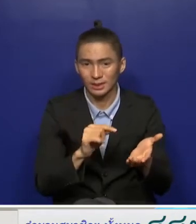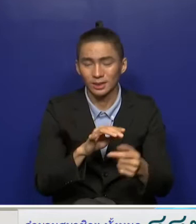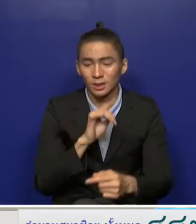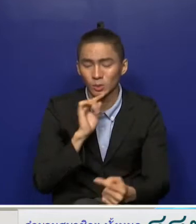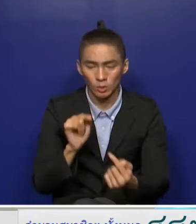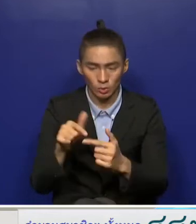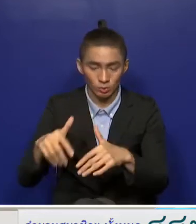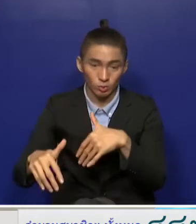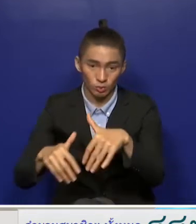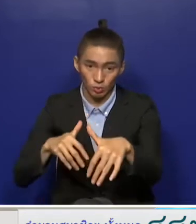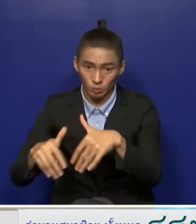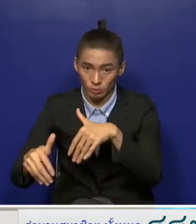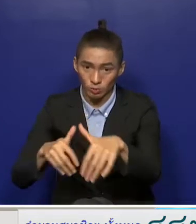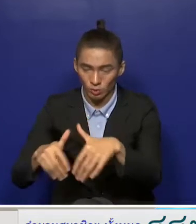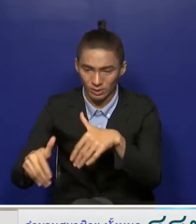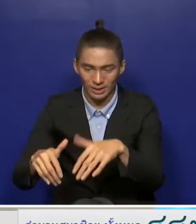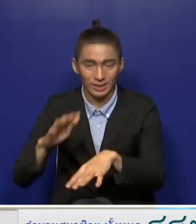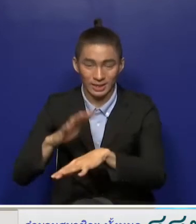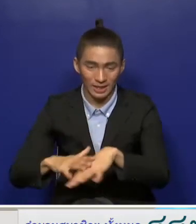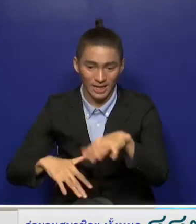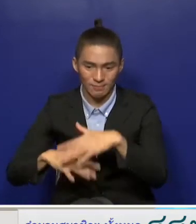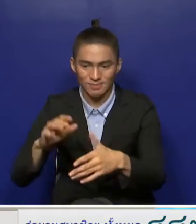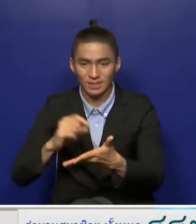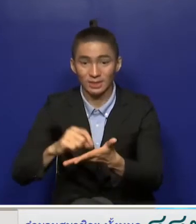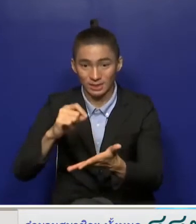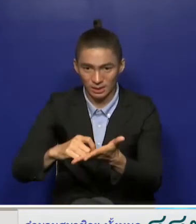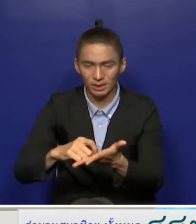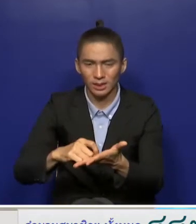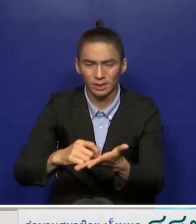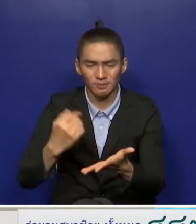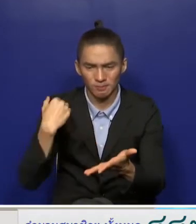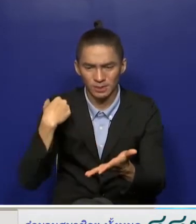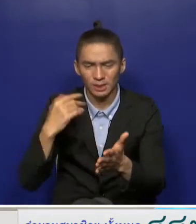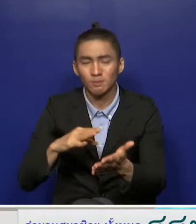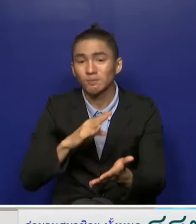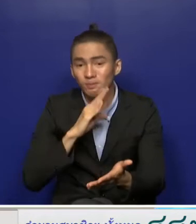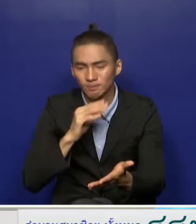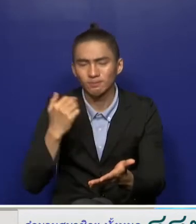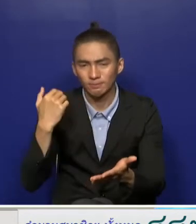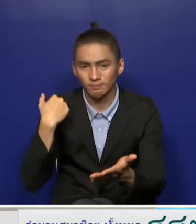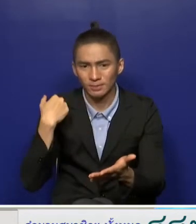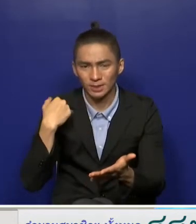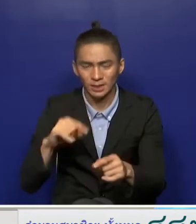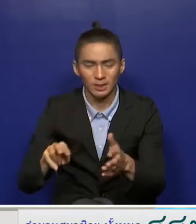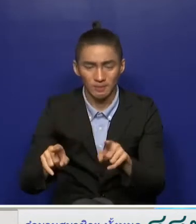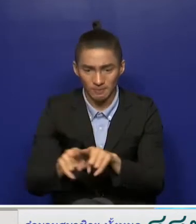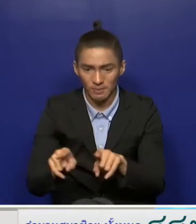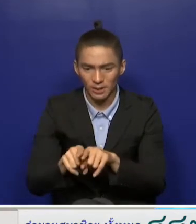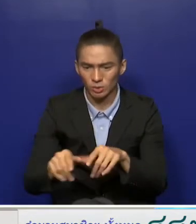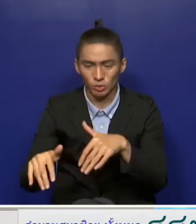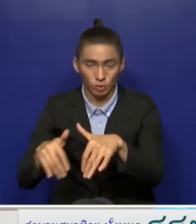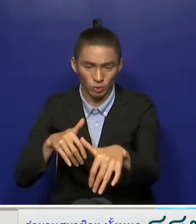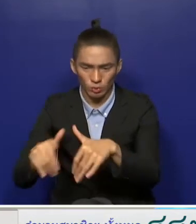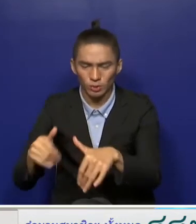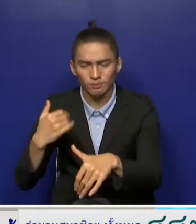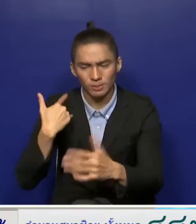ี่น้ประชาชนในการลหมอชื่อเราจะเห็นได้บ่อยครั้งนะครับว่าพี่น้ประชาชนจะมีส่วนในเรื่องของการจัดประ